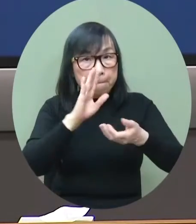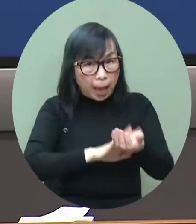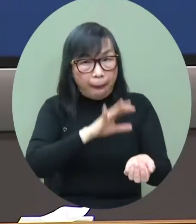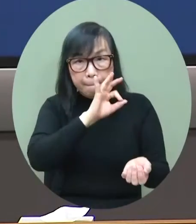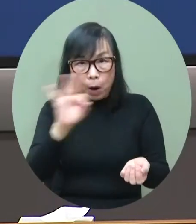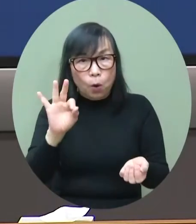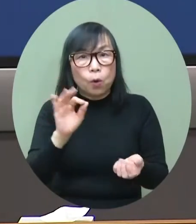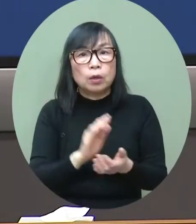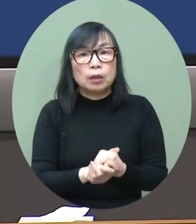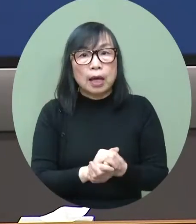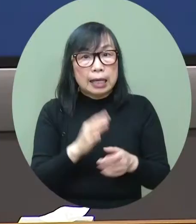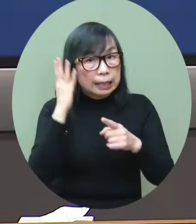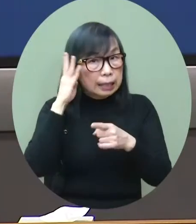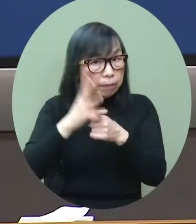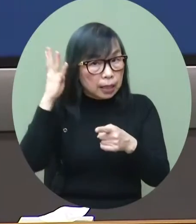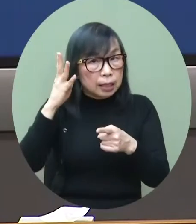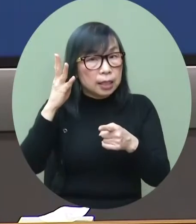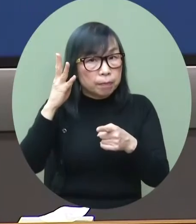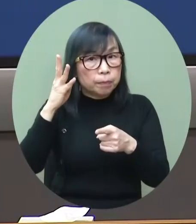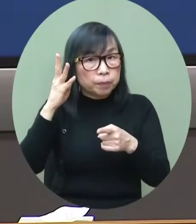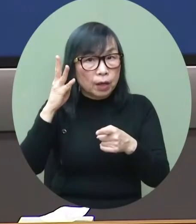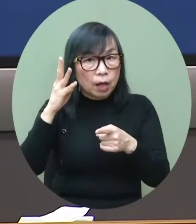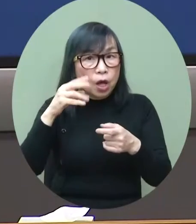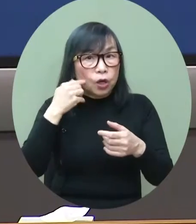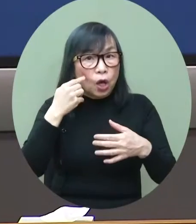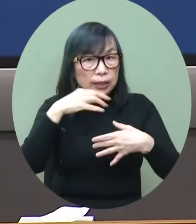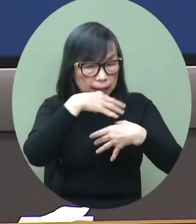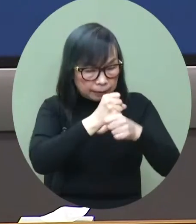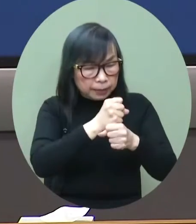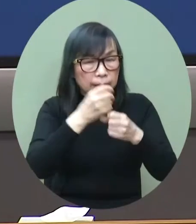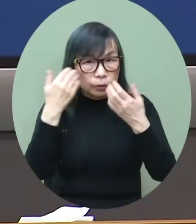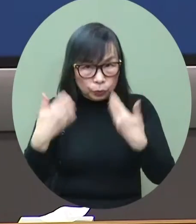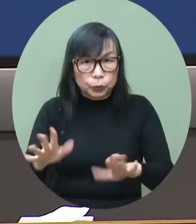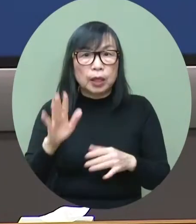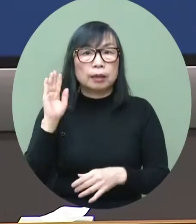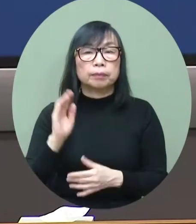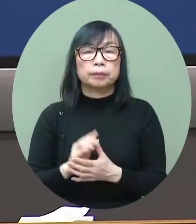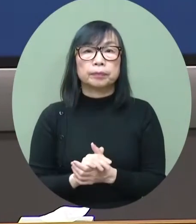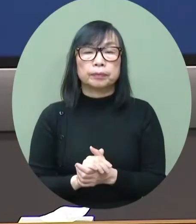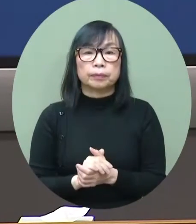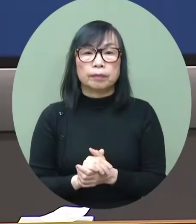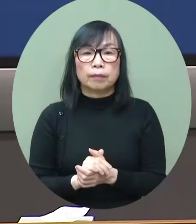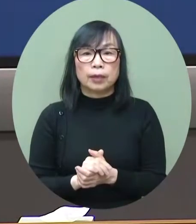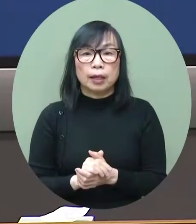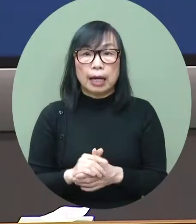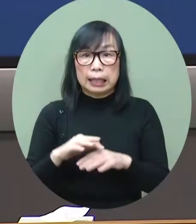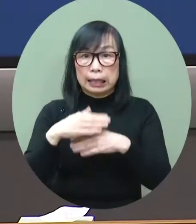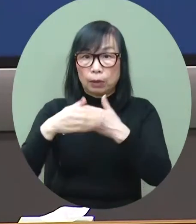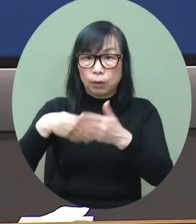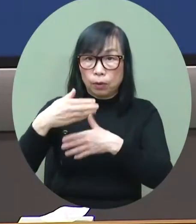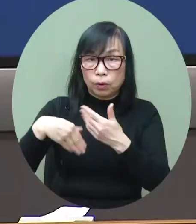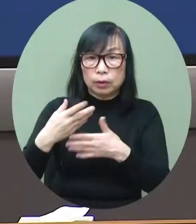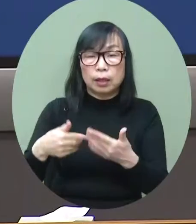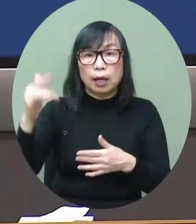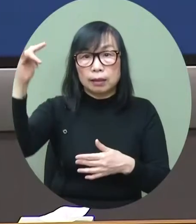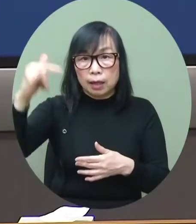呢就在十四天呢就完成了這個強制的檢疫了。在這個整個過程裏面，一位